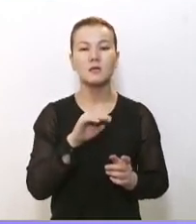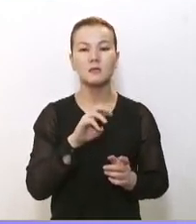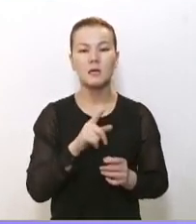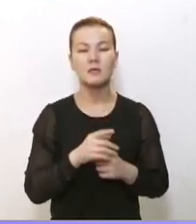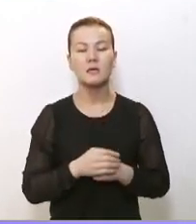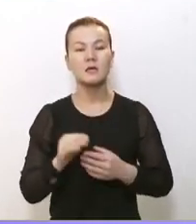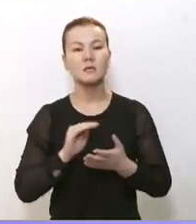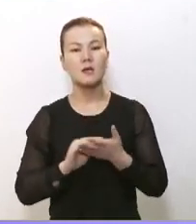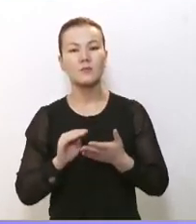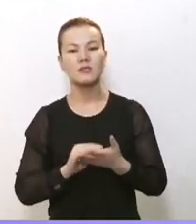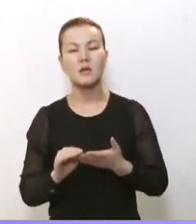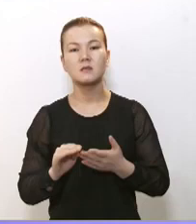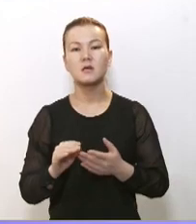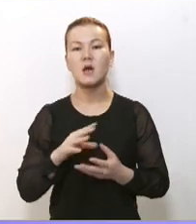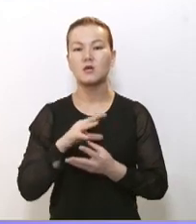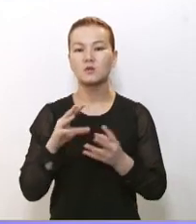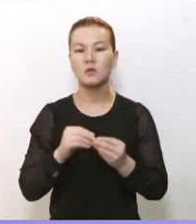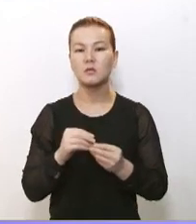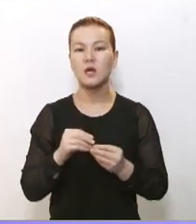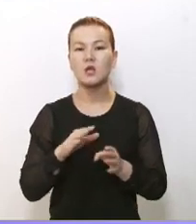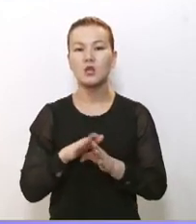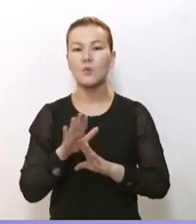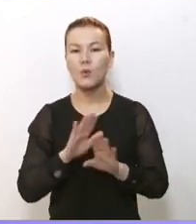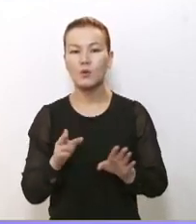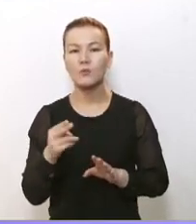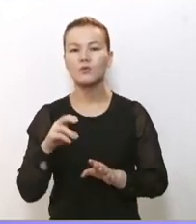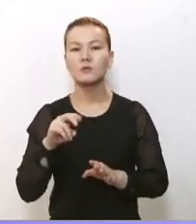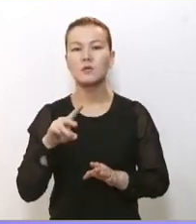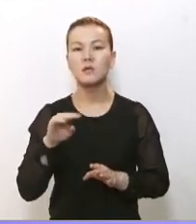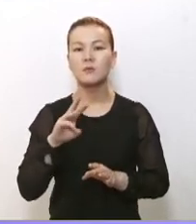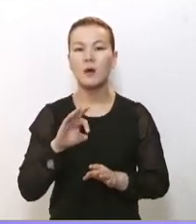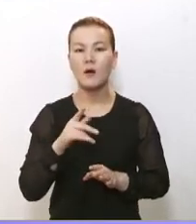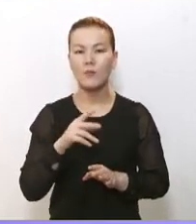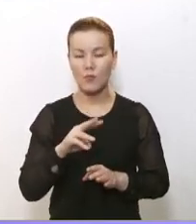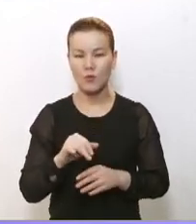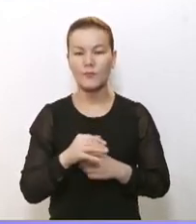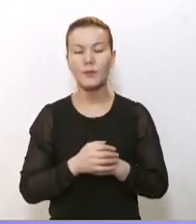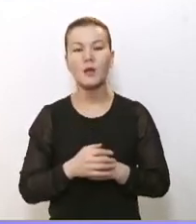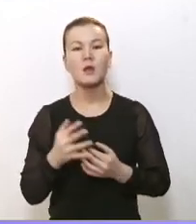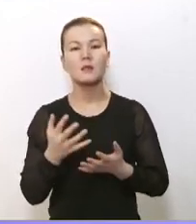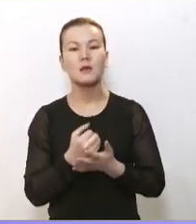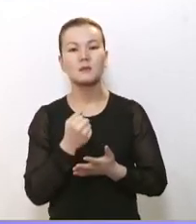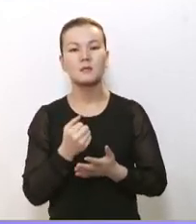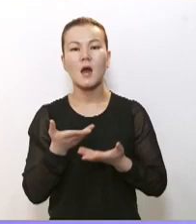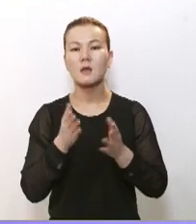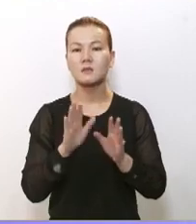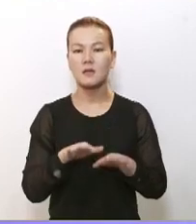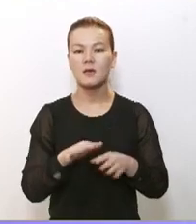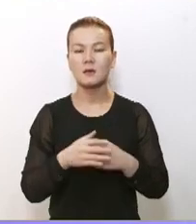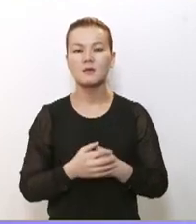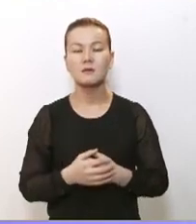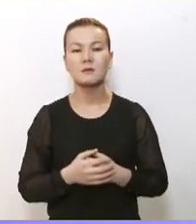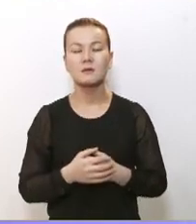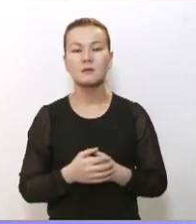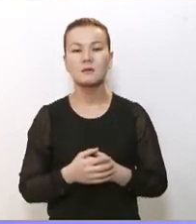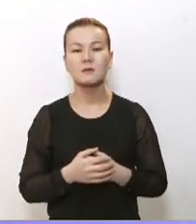делитель. Записать результат к неполному делимому. Найти остаток.